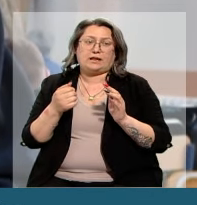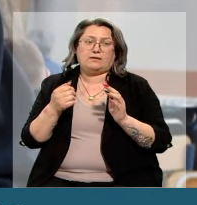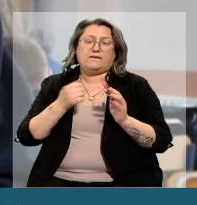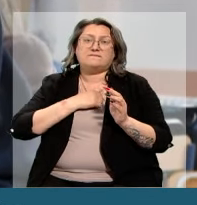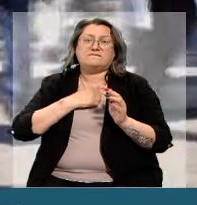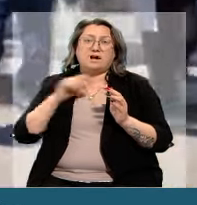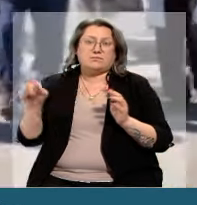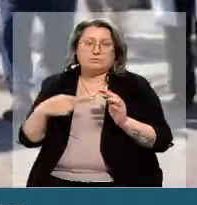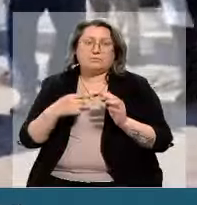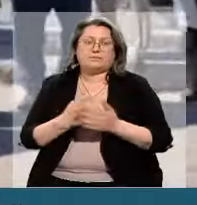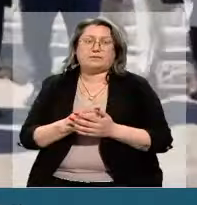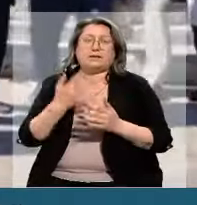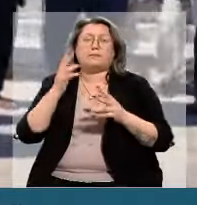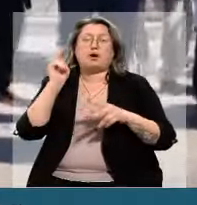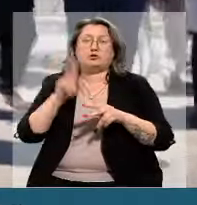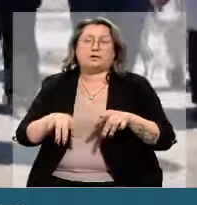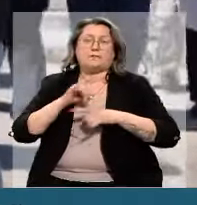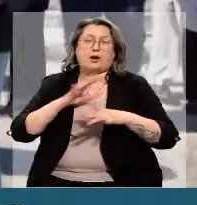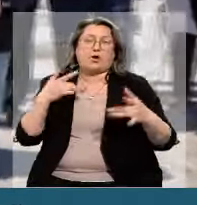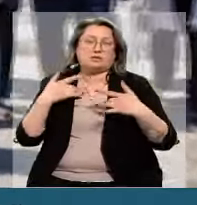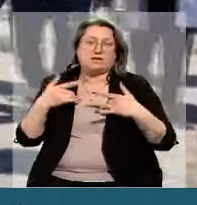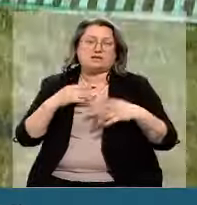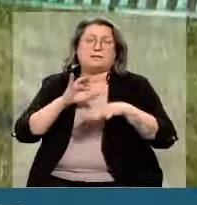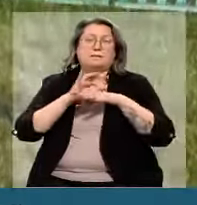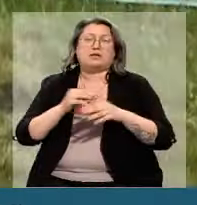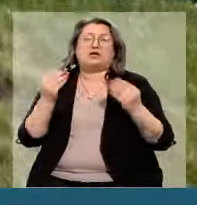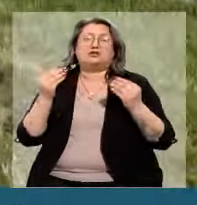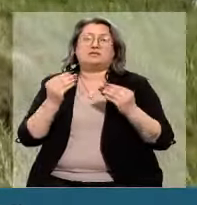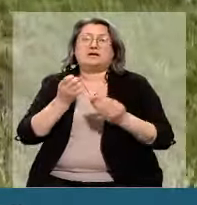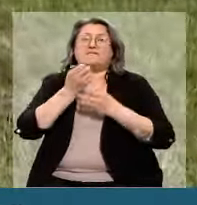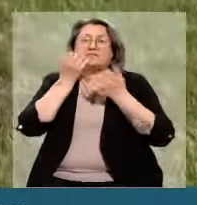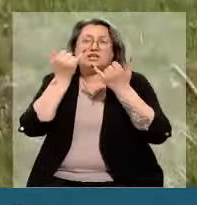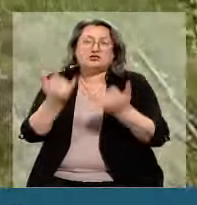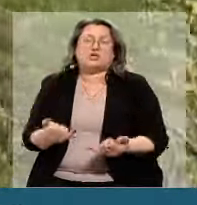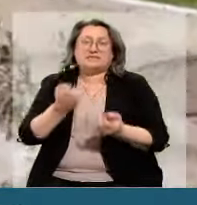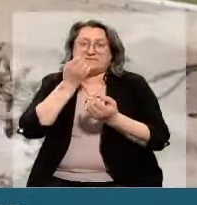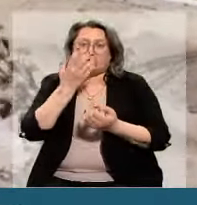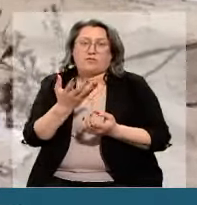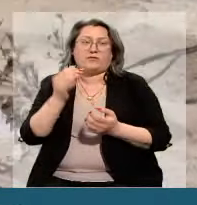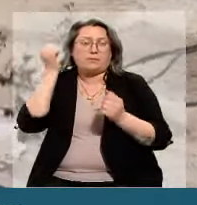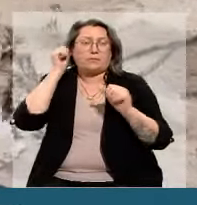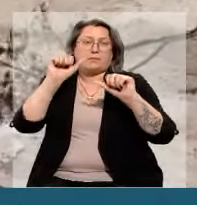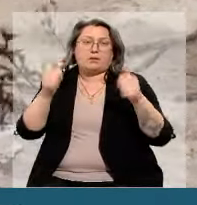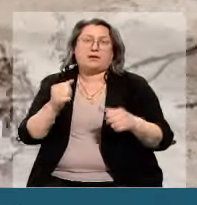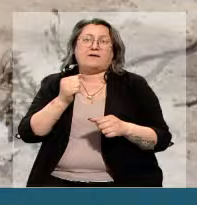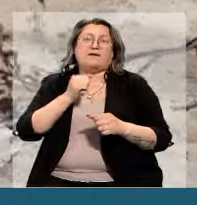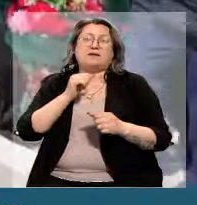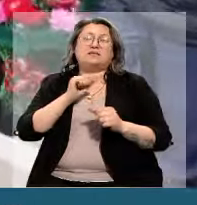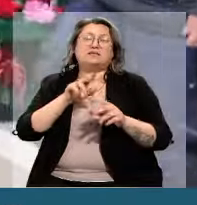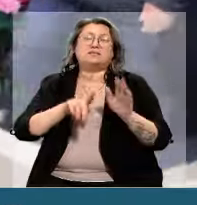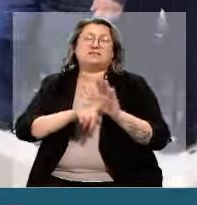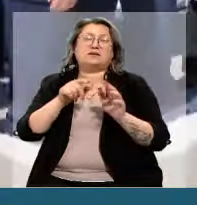призвали в армию. По окончанию праздничного концерта состоялось торжественное возложение цветов к мемориалу и боевой